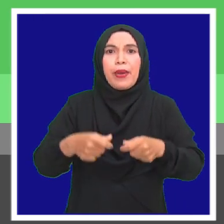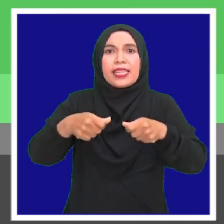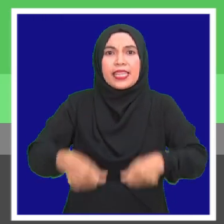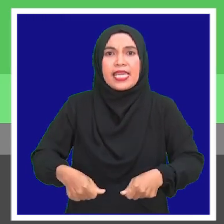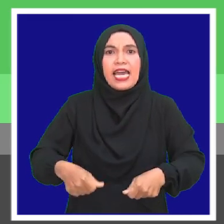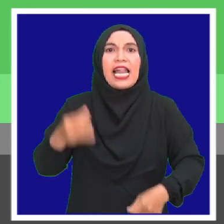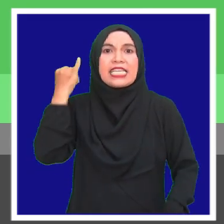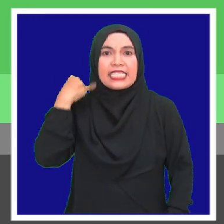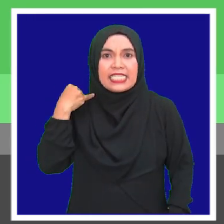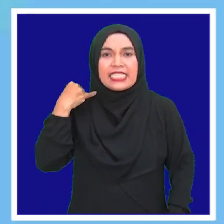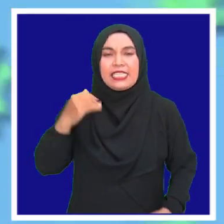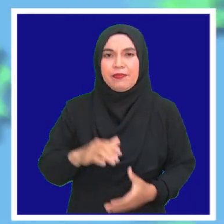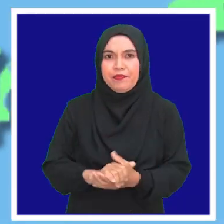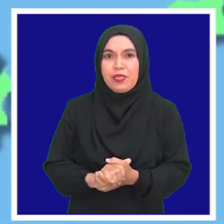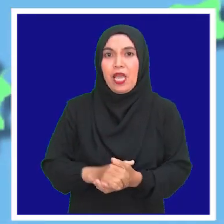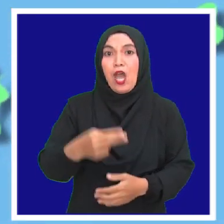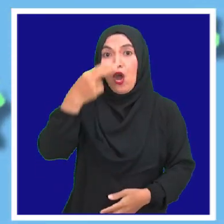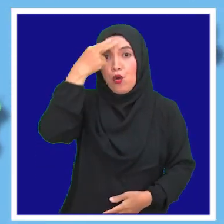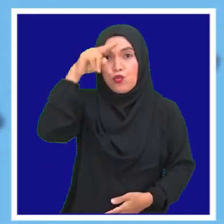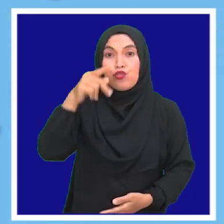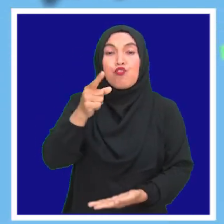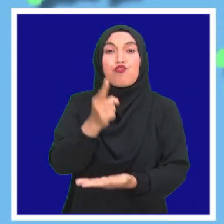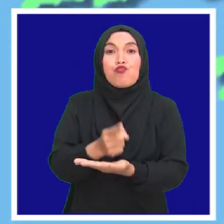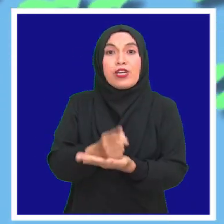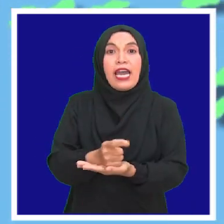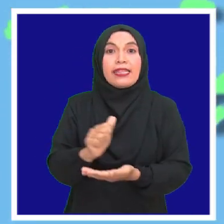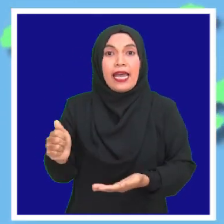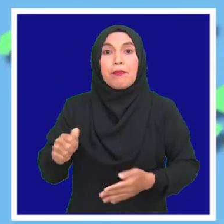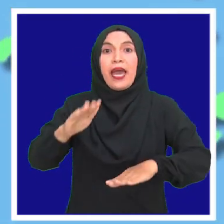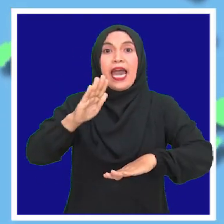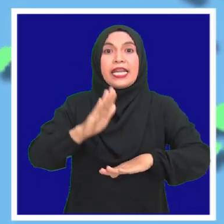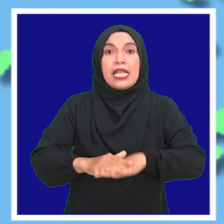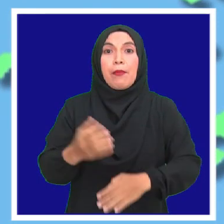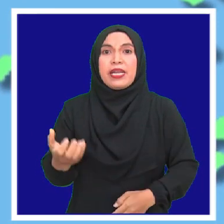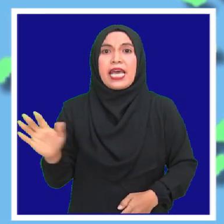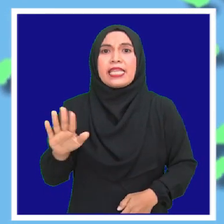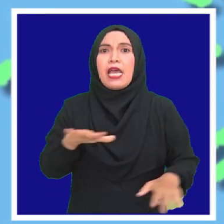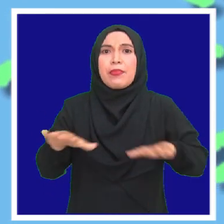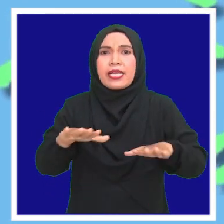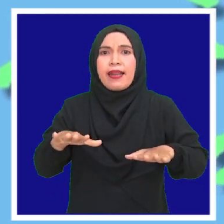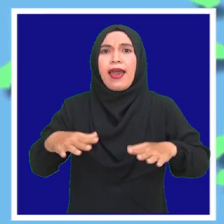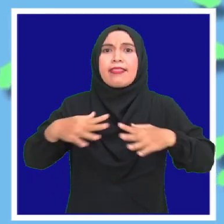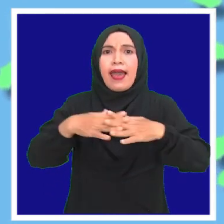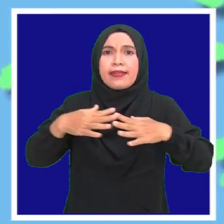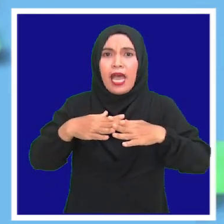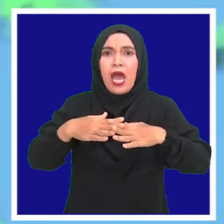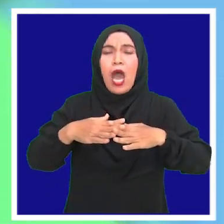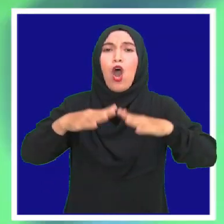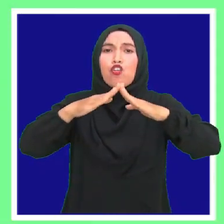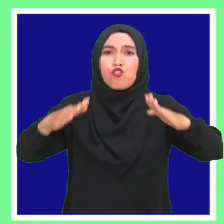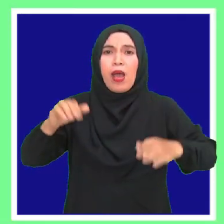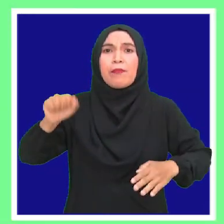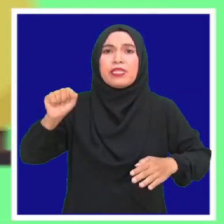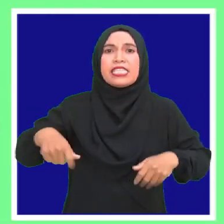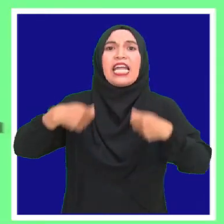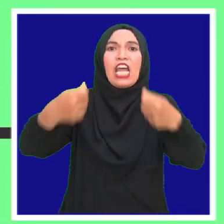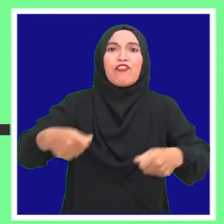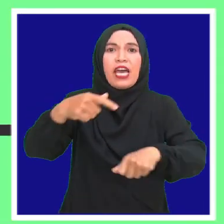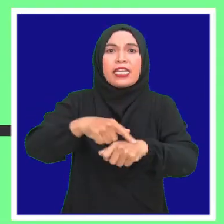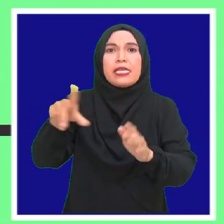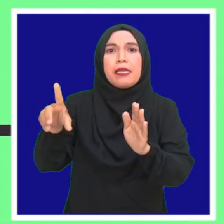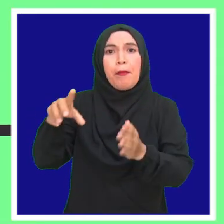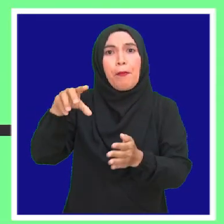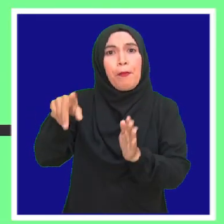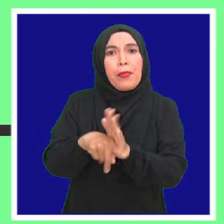Pikeun lawsuit ngalawan objek immovable ka asup taneuh jeung imah. Anjeun bisa ngadaftar eta di pengadilan di mana objek